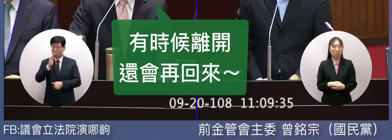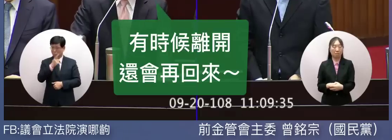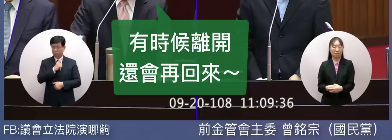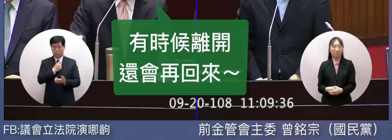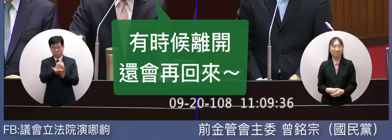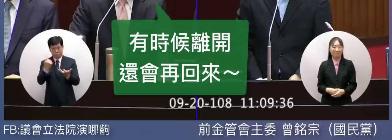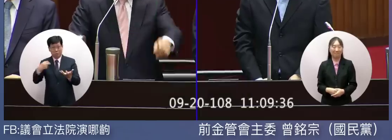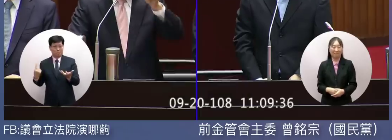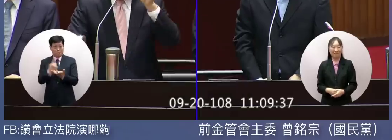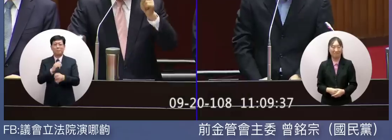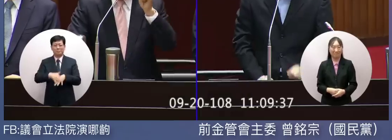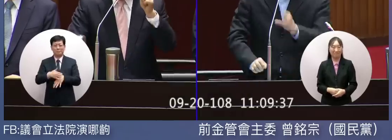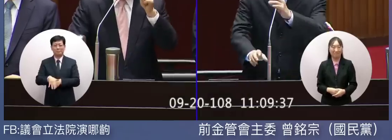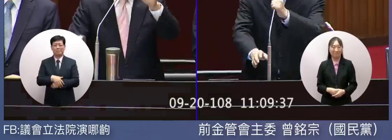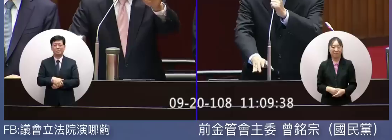还会再回来。